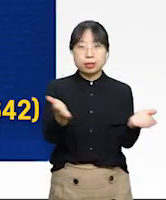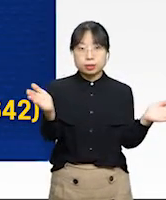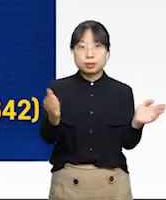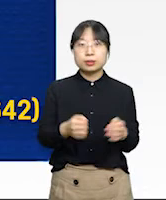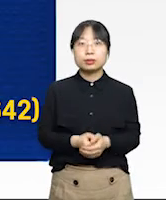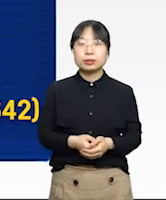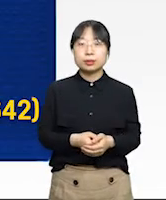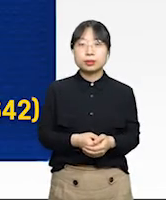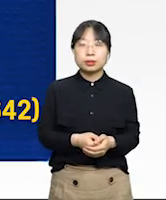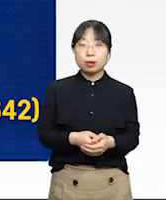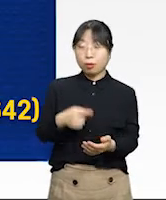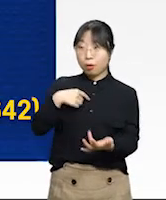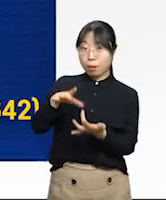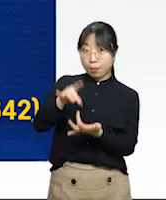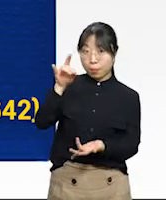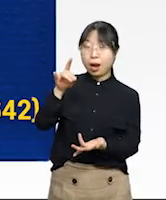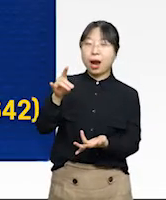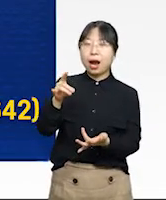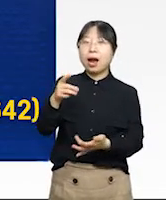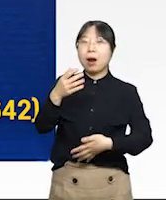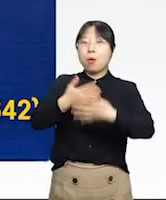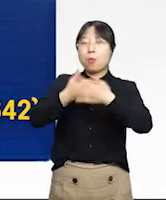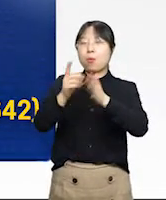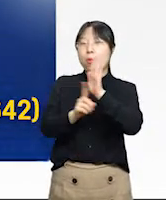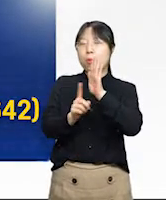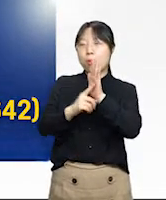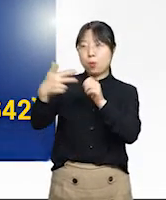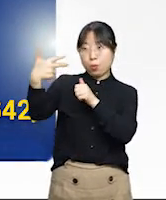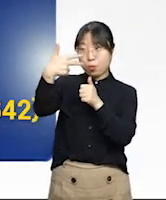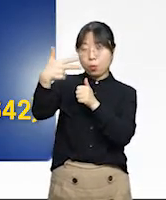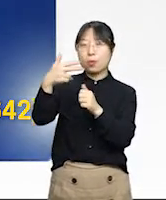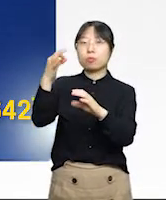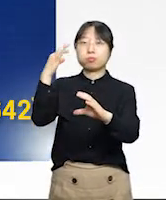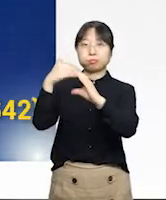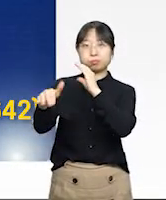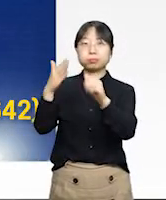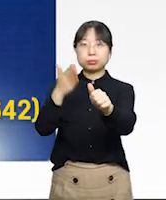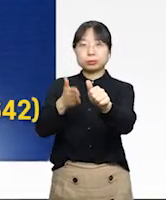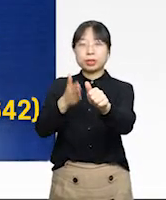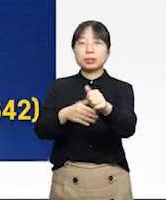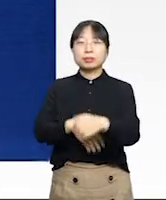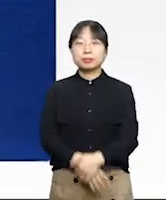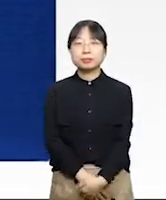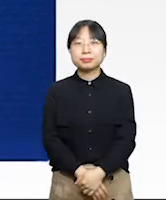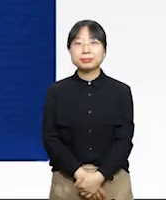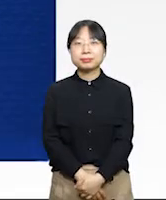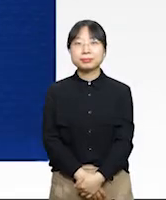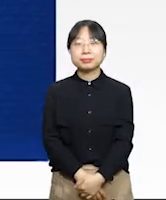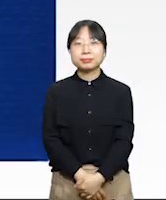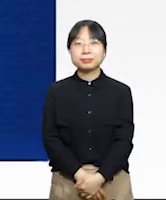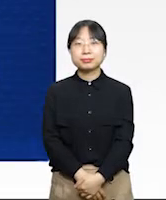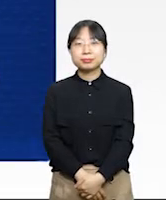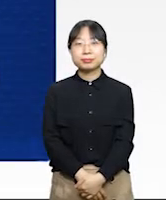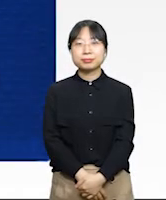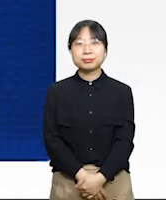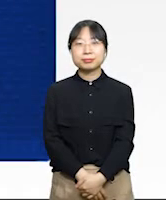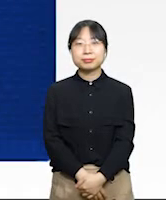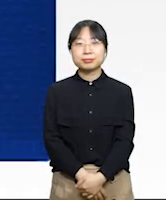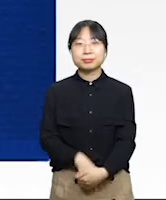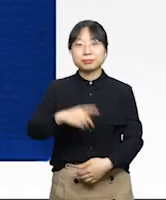됩니다. 이 밖에 자세한 내용은 내손도서관 독서진흥팀으로 문의주시기 바랍니다.